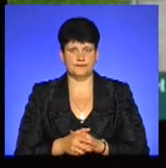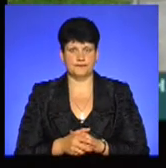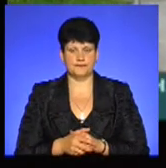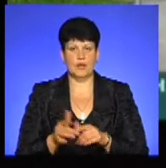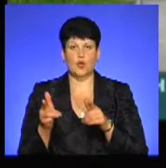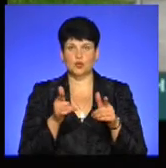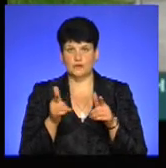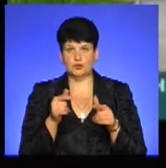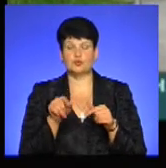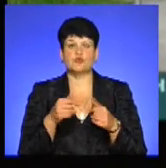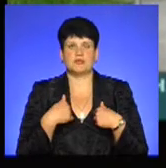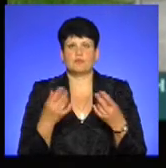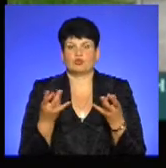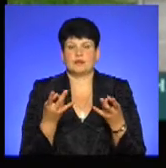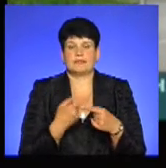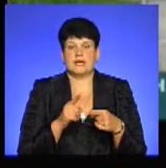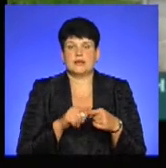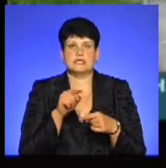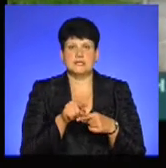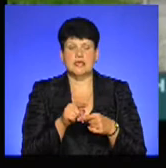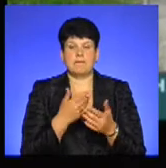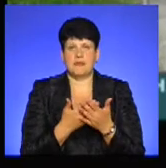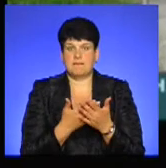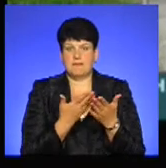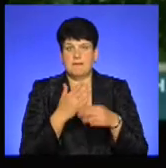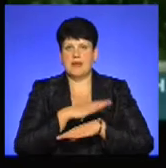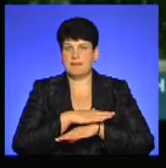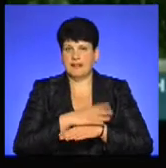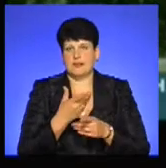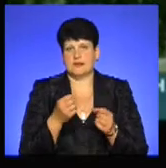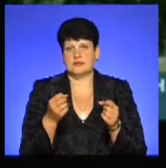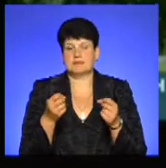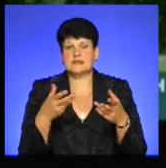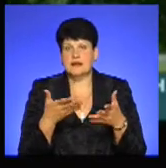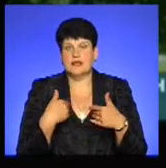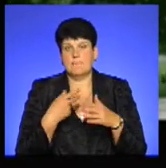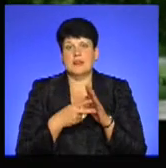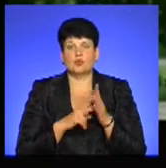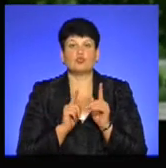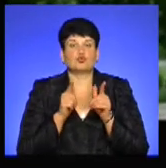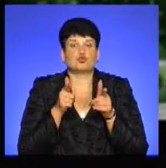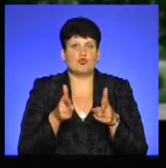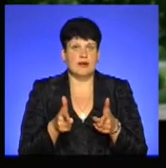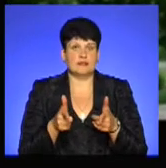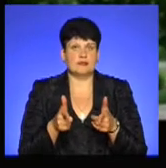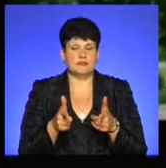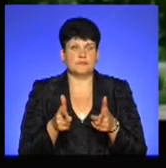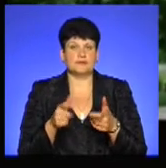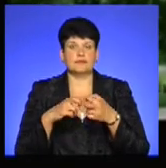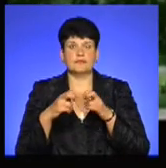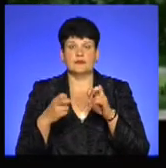Готувалася, тому що мені потрібен цей предмет на спеціальність. Я планую поступати в Прикарпатський